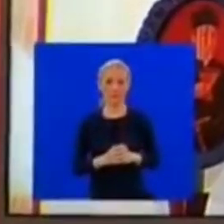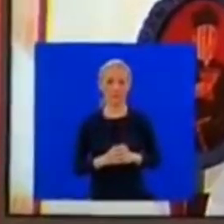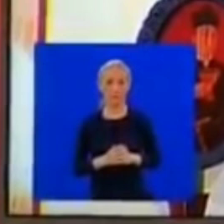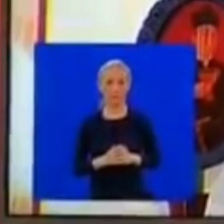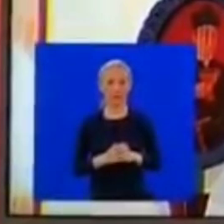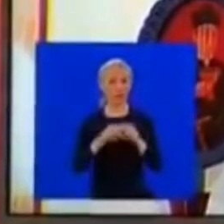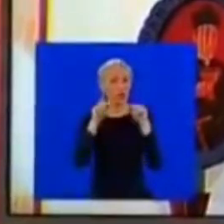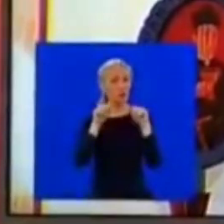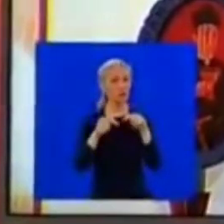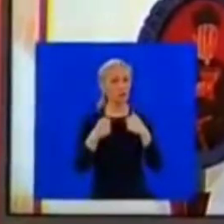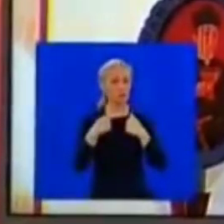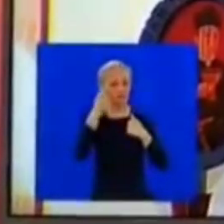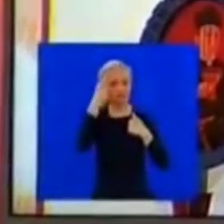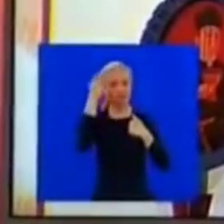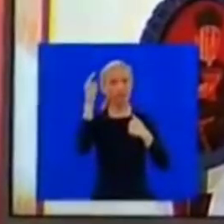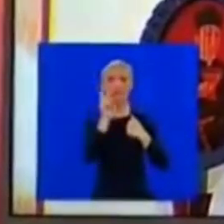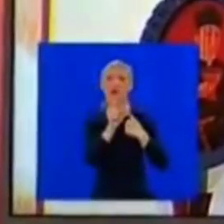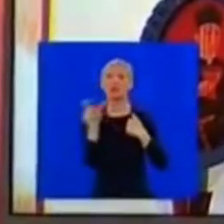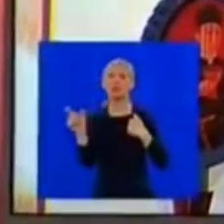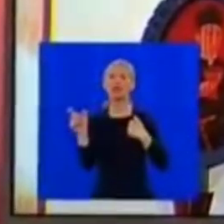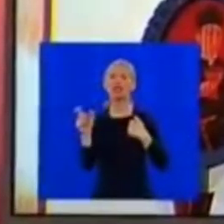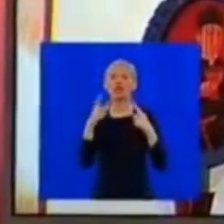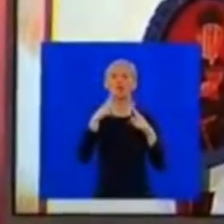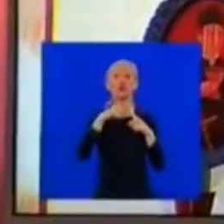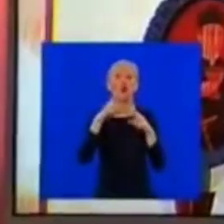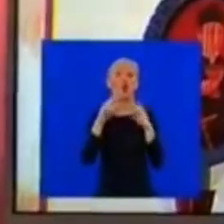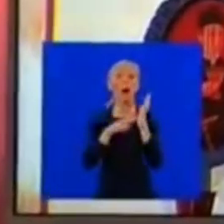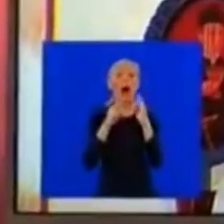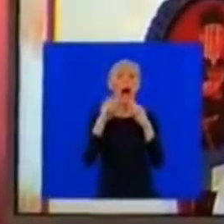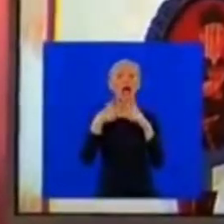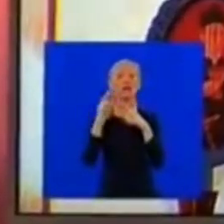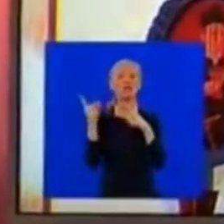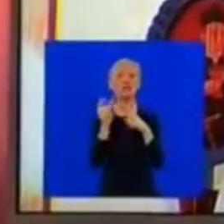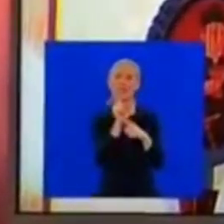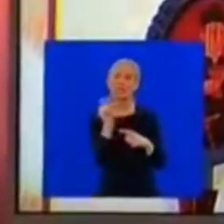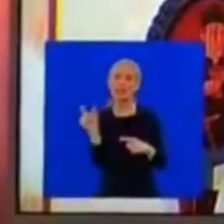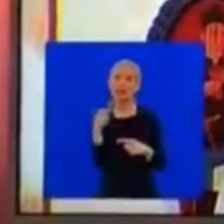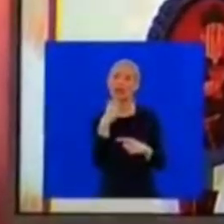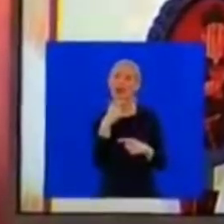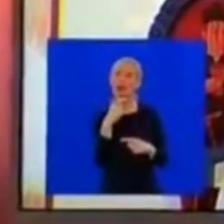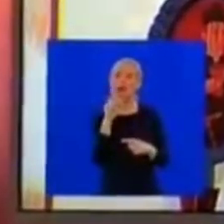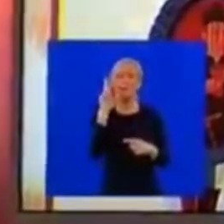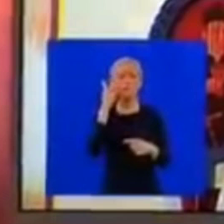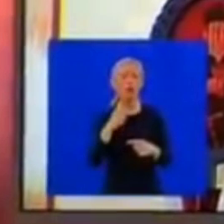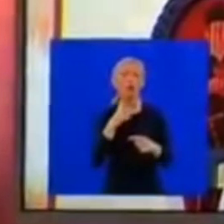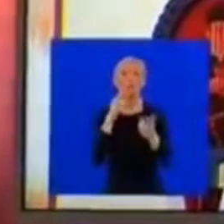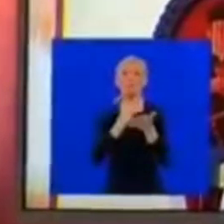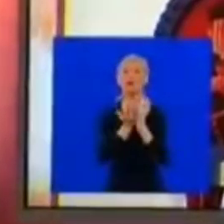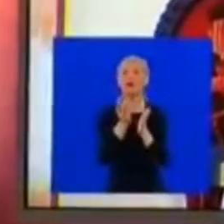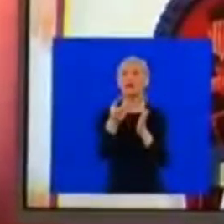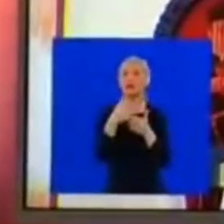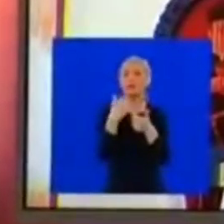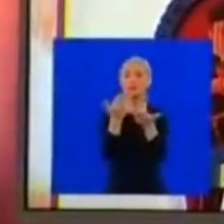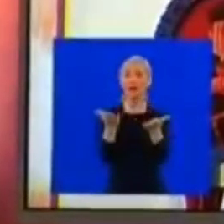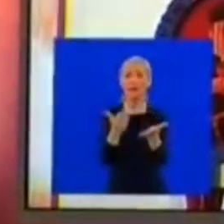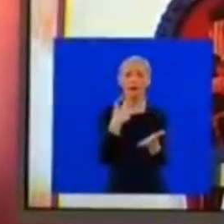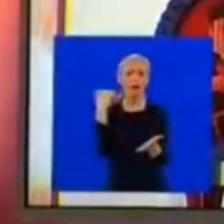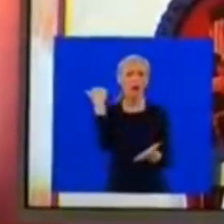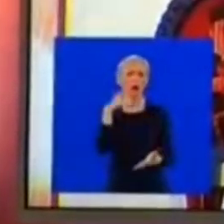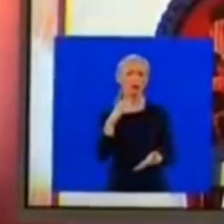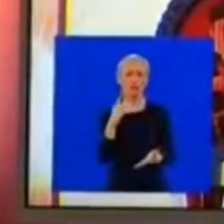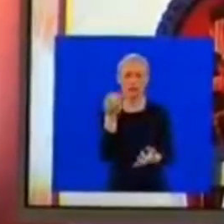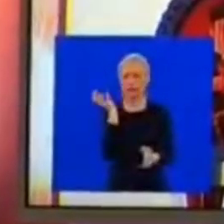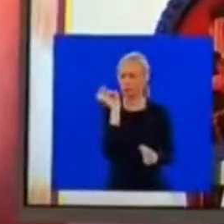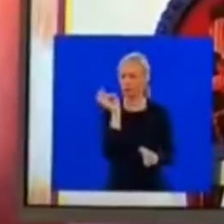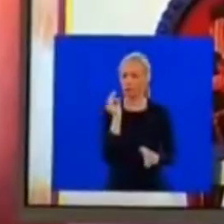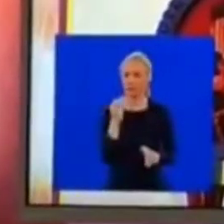I tu sam se sjetio riječi svetoga Tome Akvinskoga, moram to podijeliti s vama, kako je oštar, kako je britak. Pazite